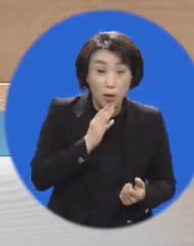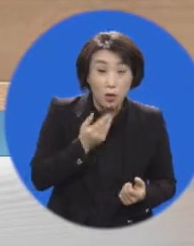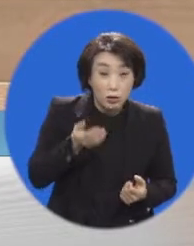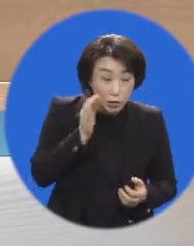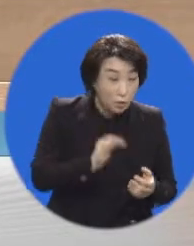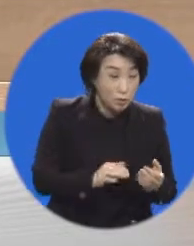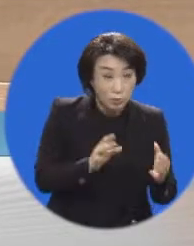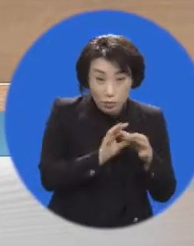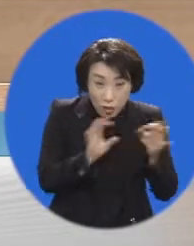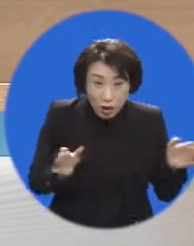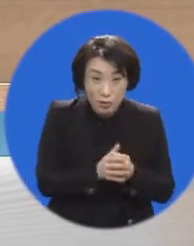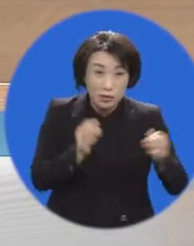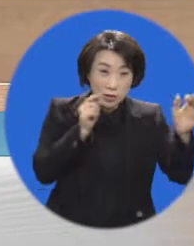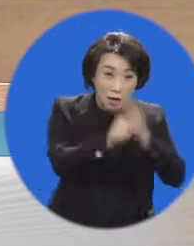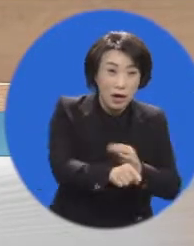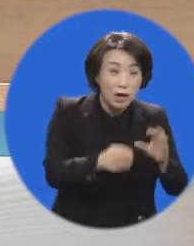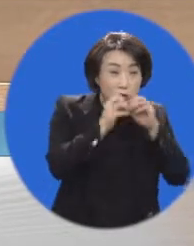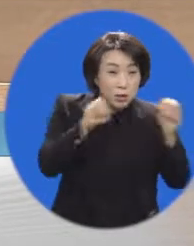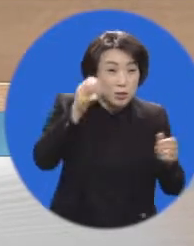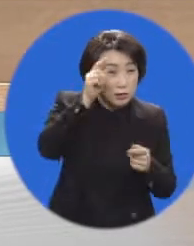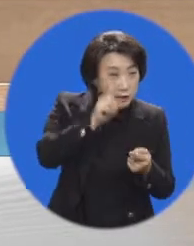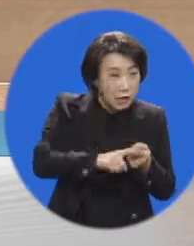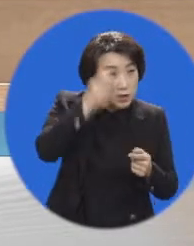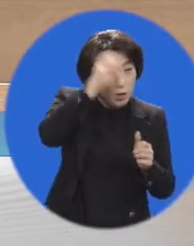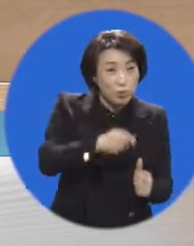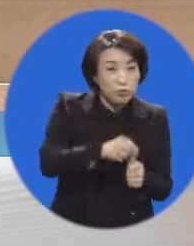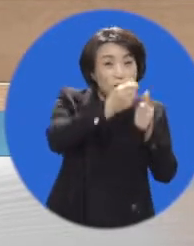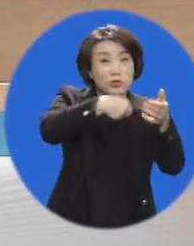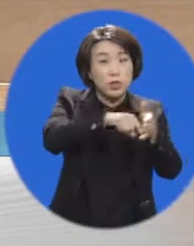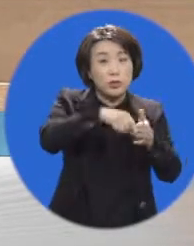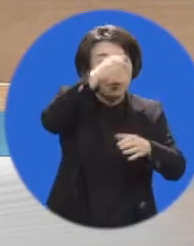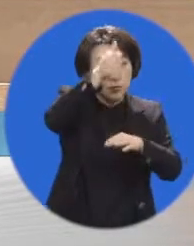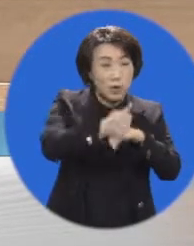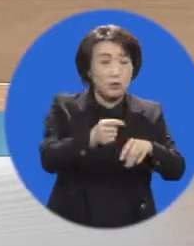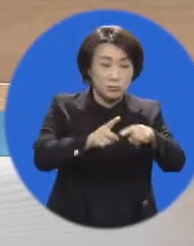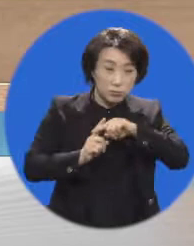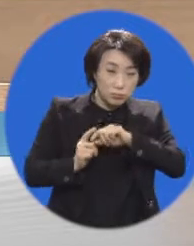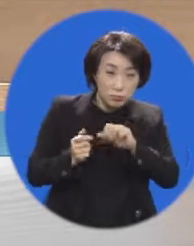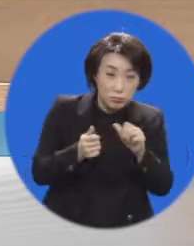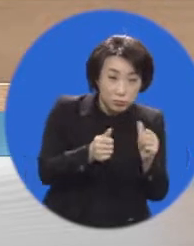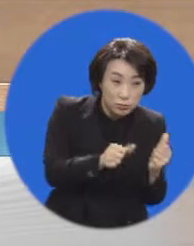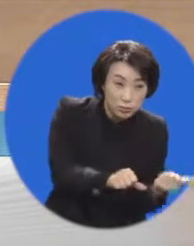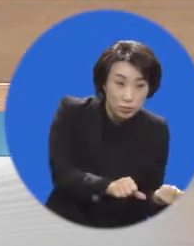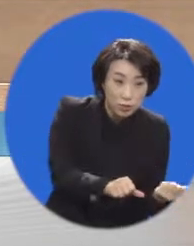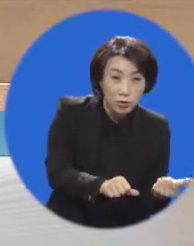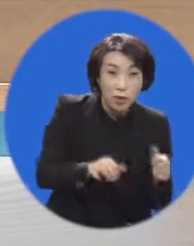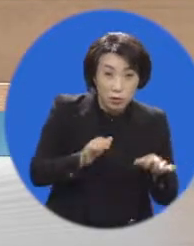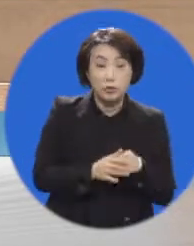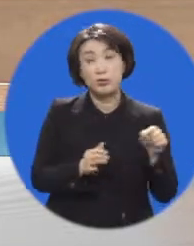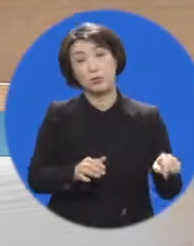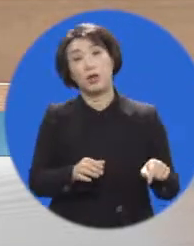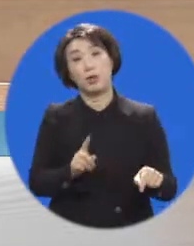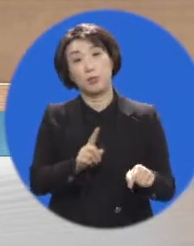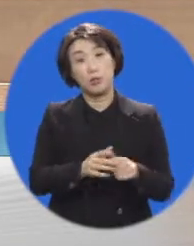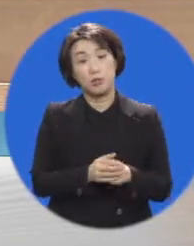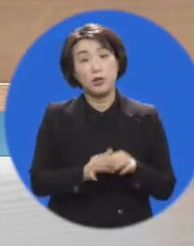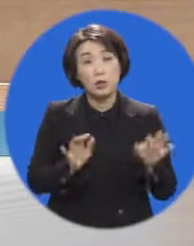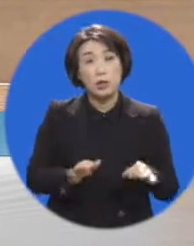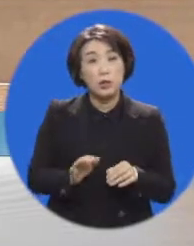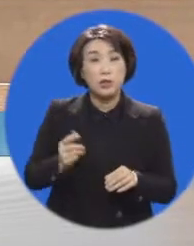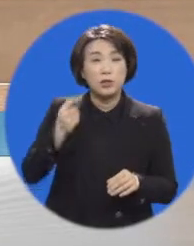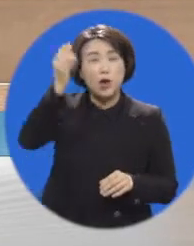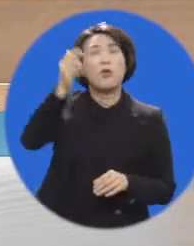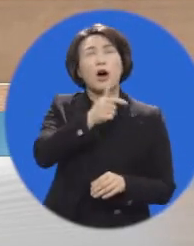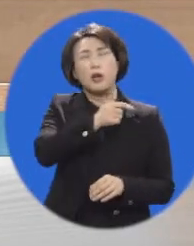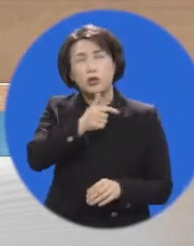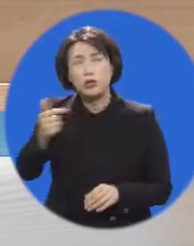가서 전도하다 영혼 살리려고 비참하게 죽은 것 같으나 장렬하게 영광스럽게